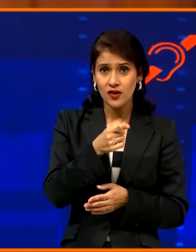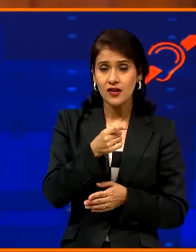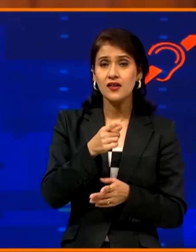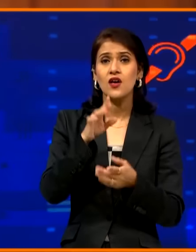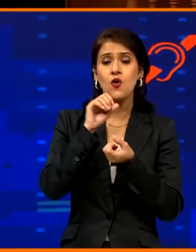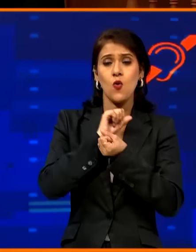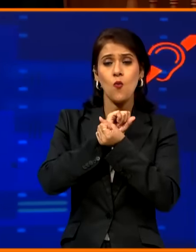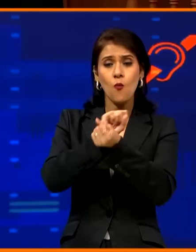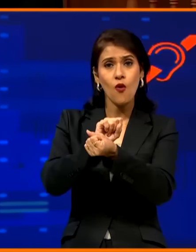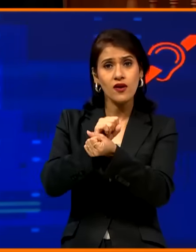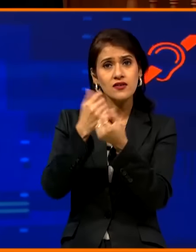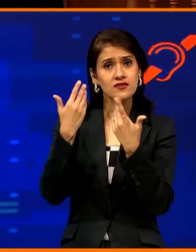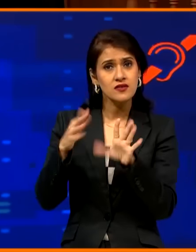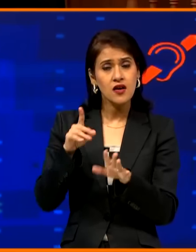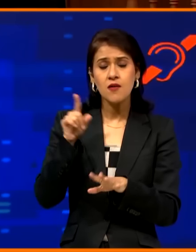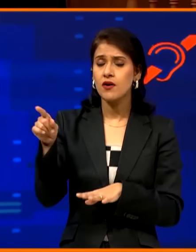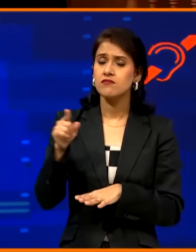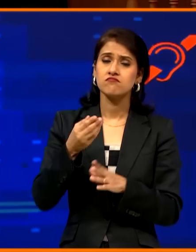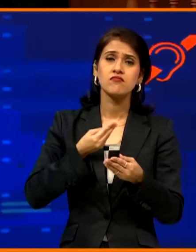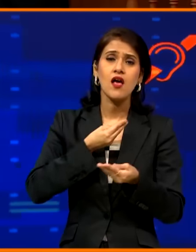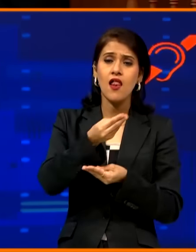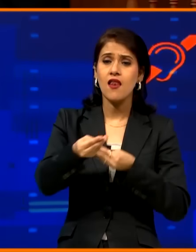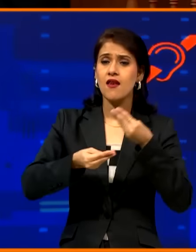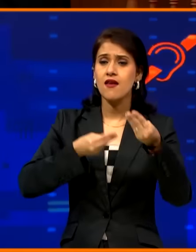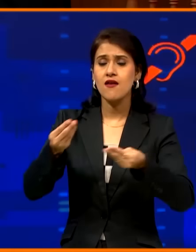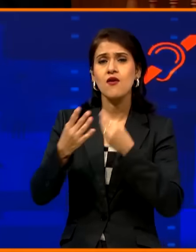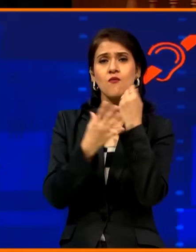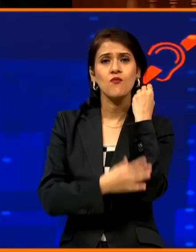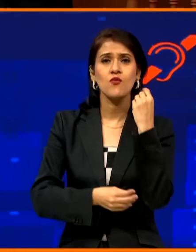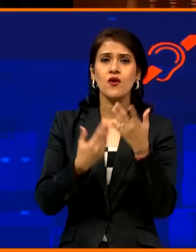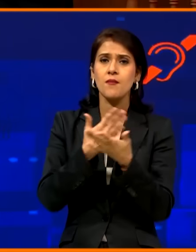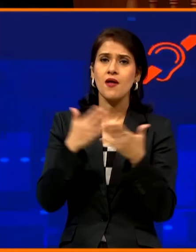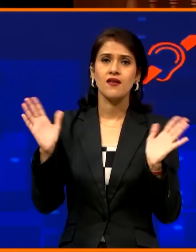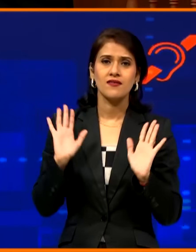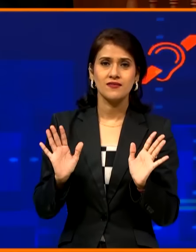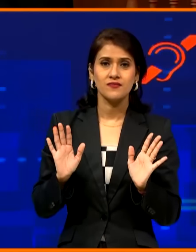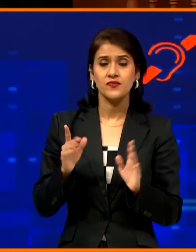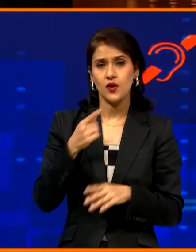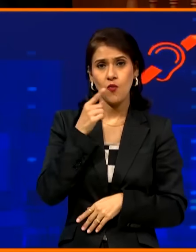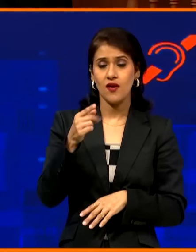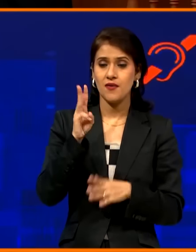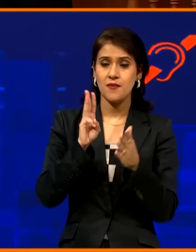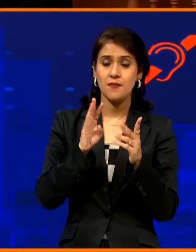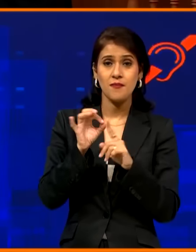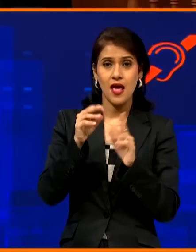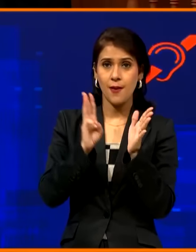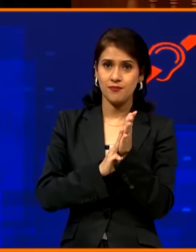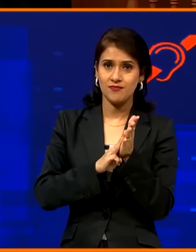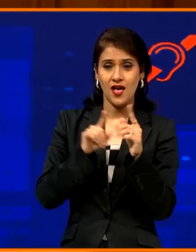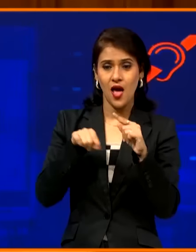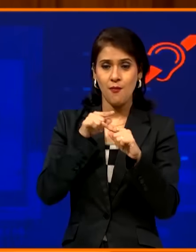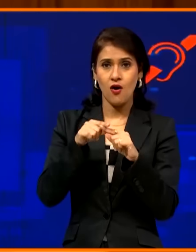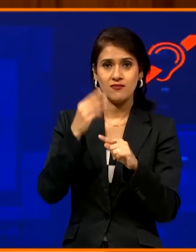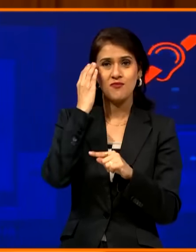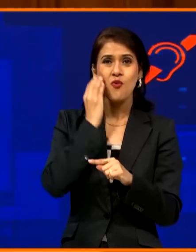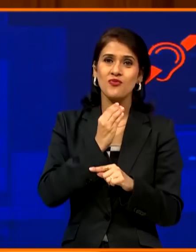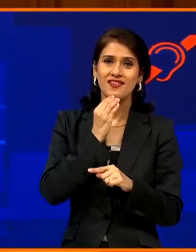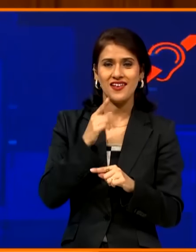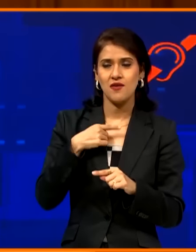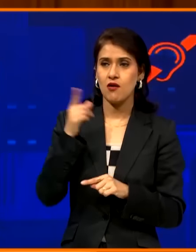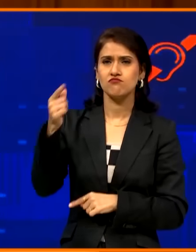बात बताइए आपने कहा तुम मोदी साहब की प्राइम मिनिस्टर की तारीफ करते हो आप यह चाहते